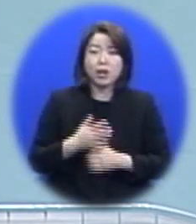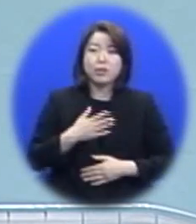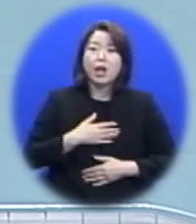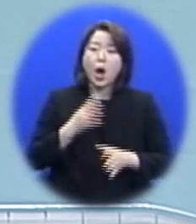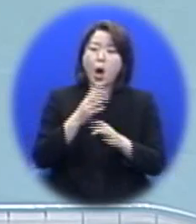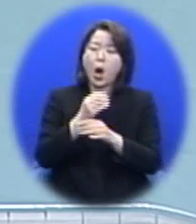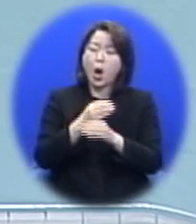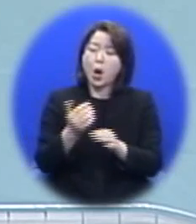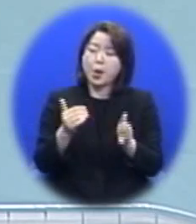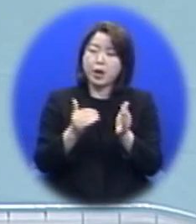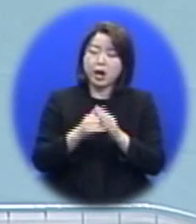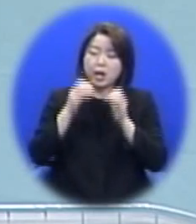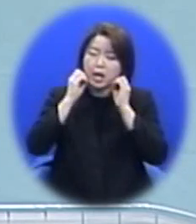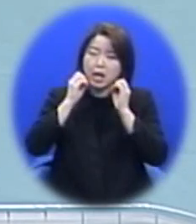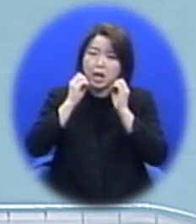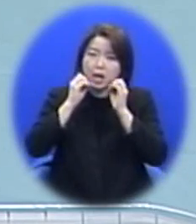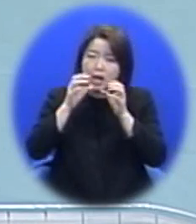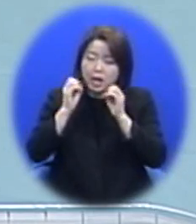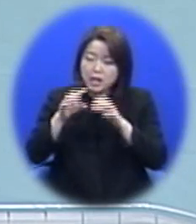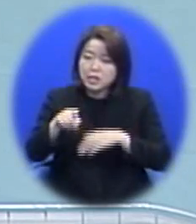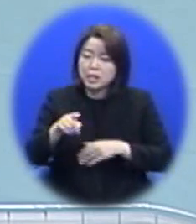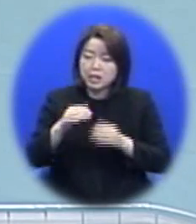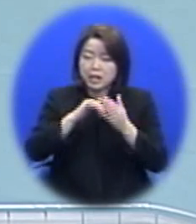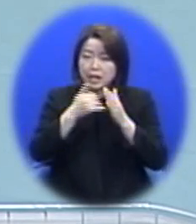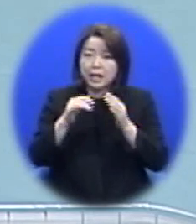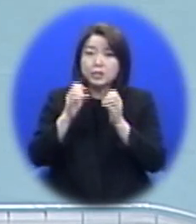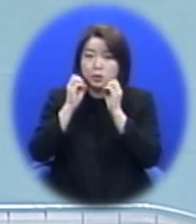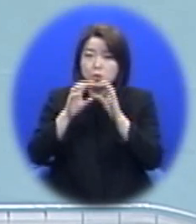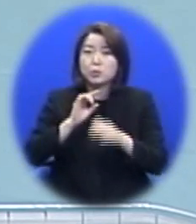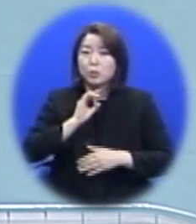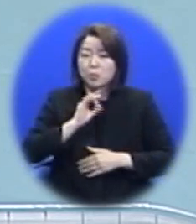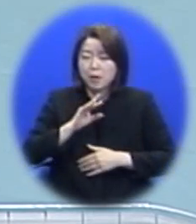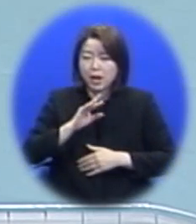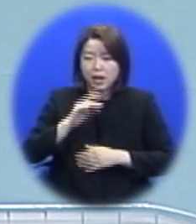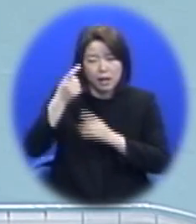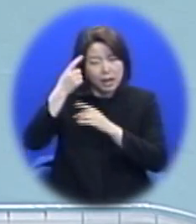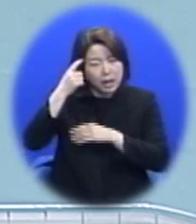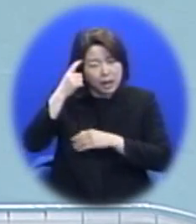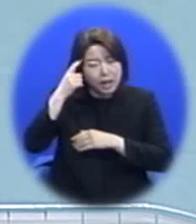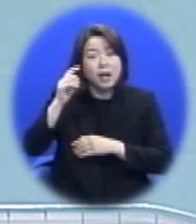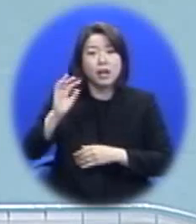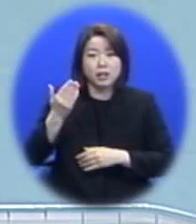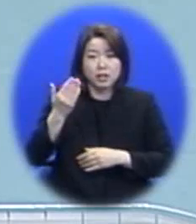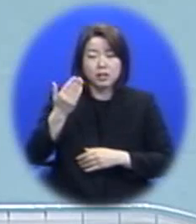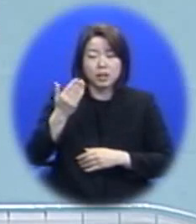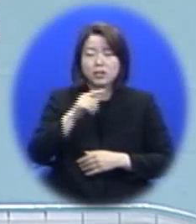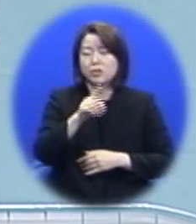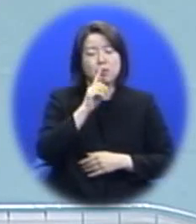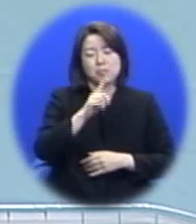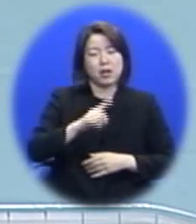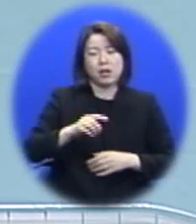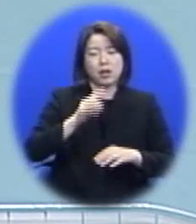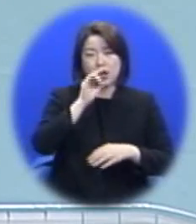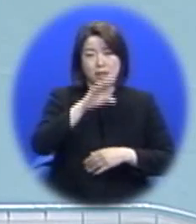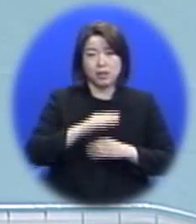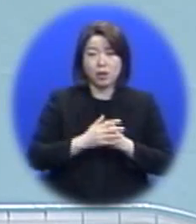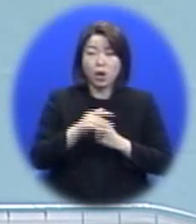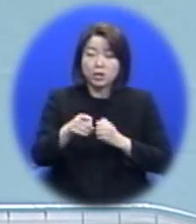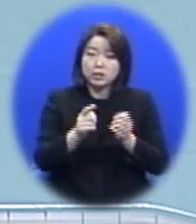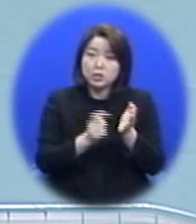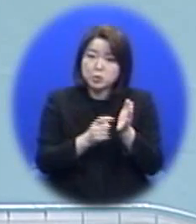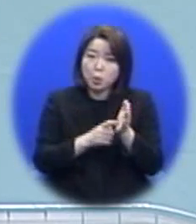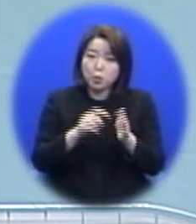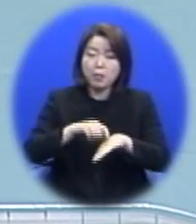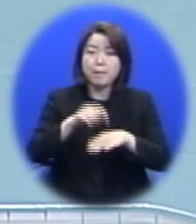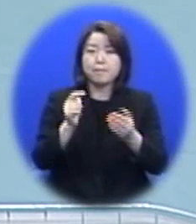가족 전도에만 매달려야 돼? 여러분 이런 말 하면 안 됩니다. 그런 조급한 마음이 오히려 성령의